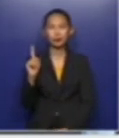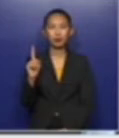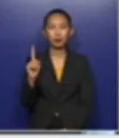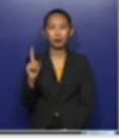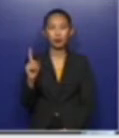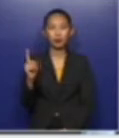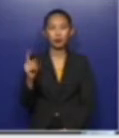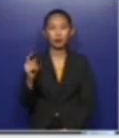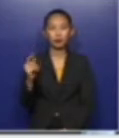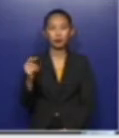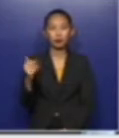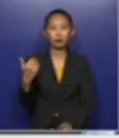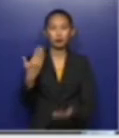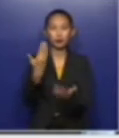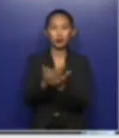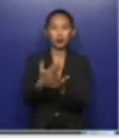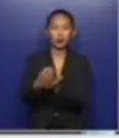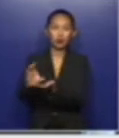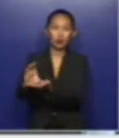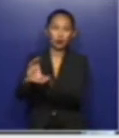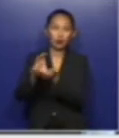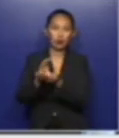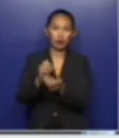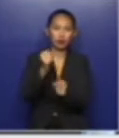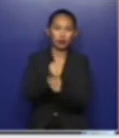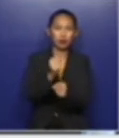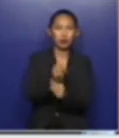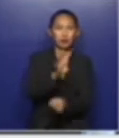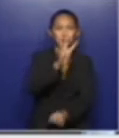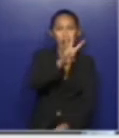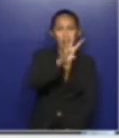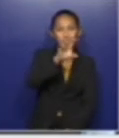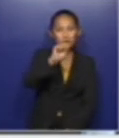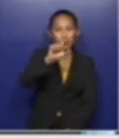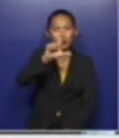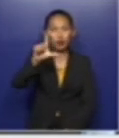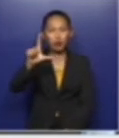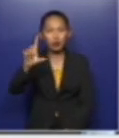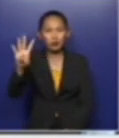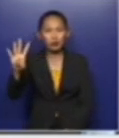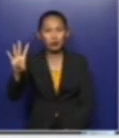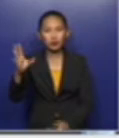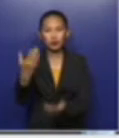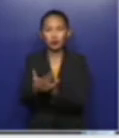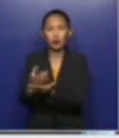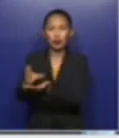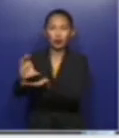นำมาใช้ในการจัดซื้อจัดจ้างงบ 400,000 ล้านที่เป็นงบฟื้นฟู